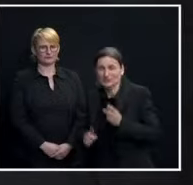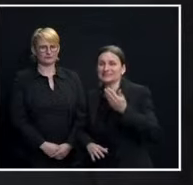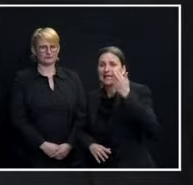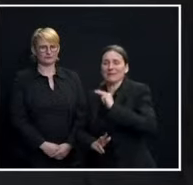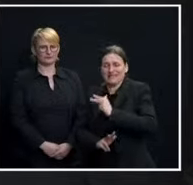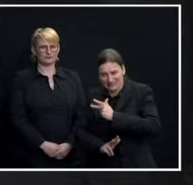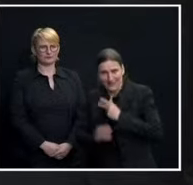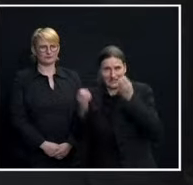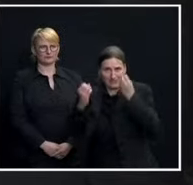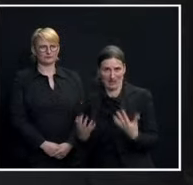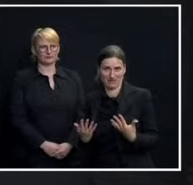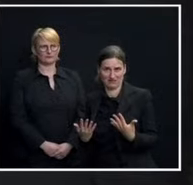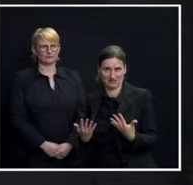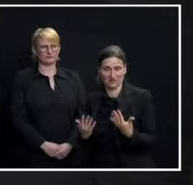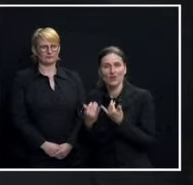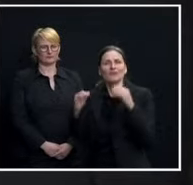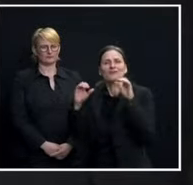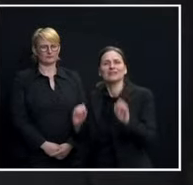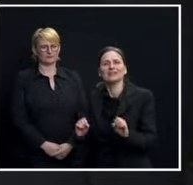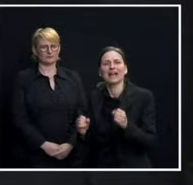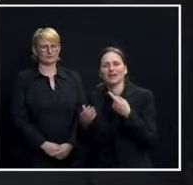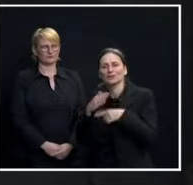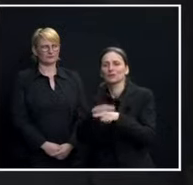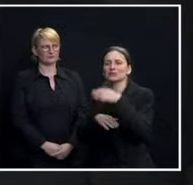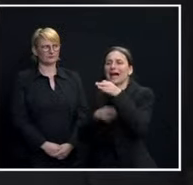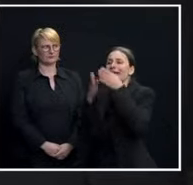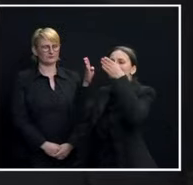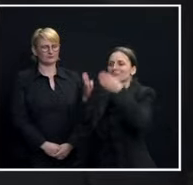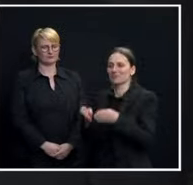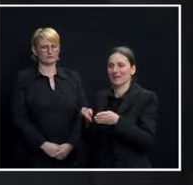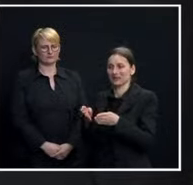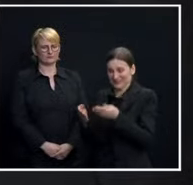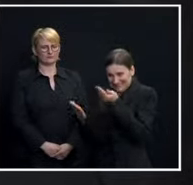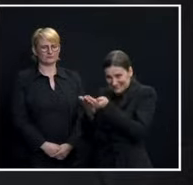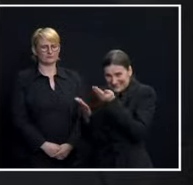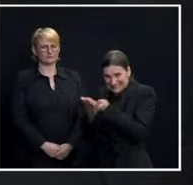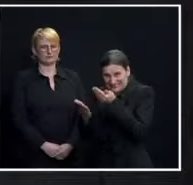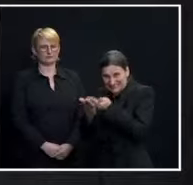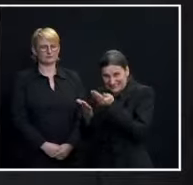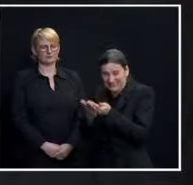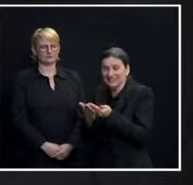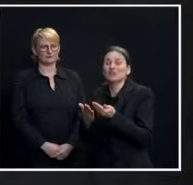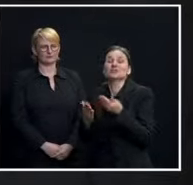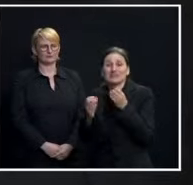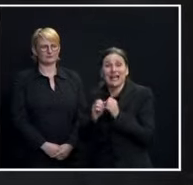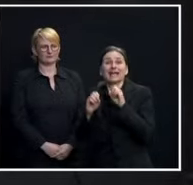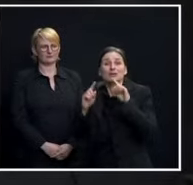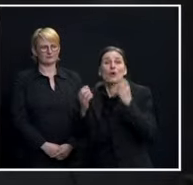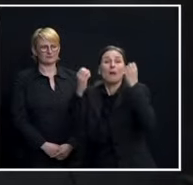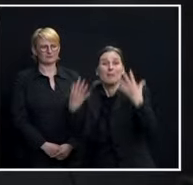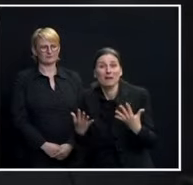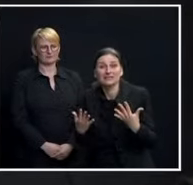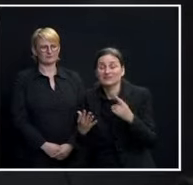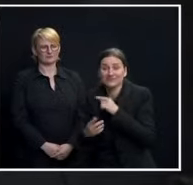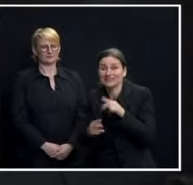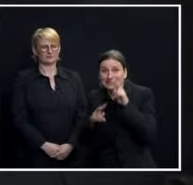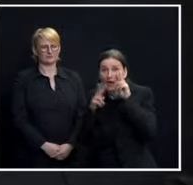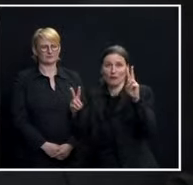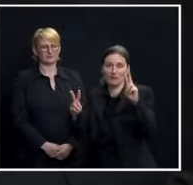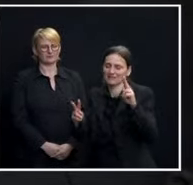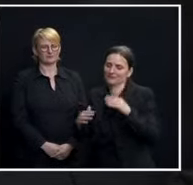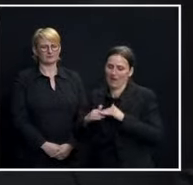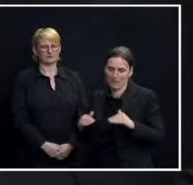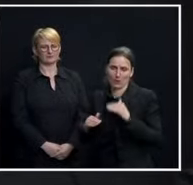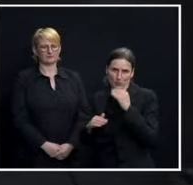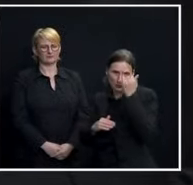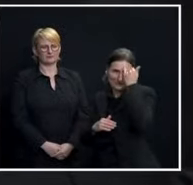wirklich passiert ist, und das kann man am besten wirklich über Einzelschicksale und einfach sagen, sowas kann wieder passieren, wenn wir nicht aufpassen. Das ist so der Grundgedanke. Aber